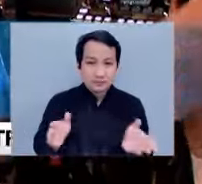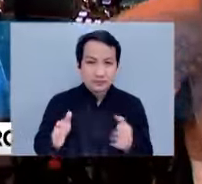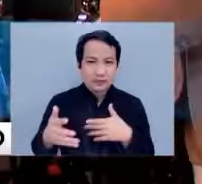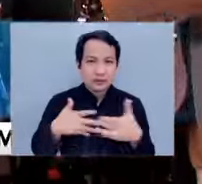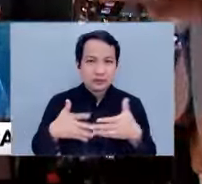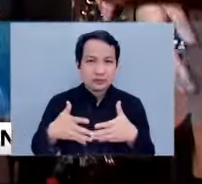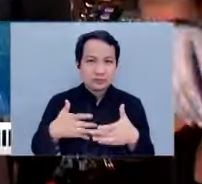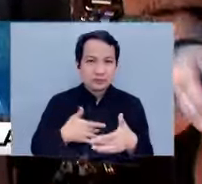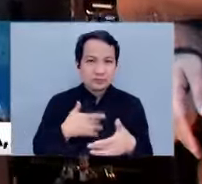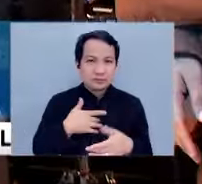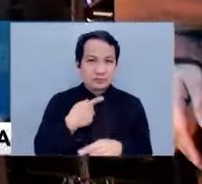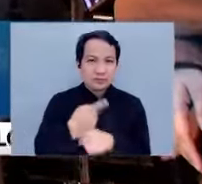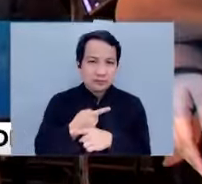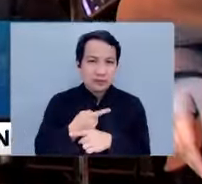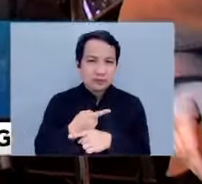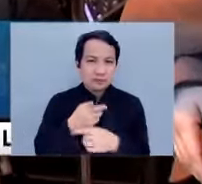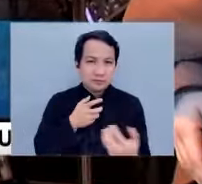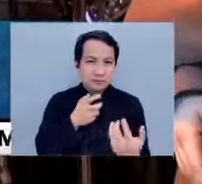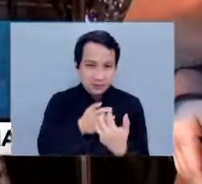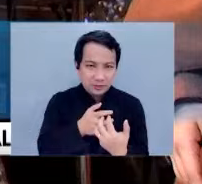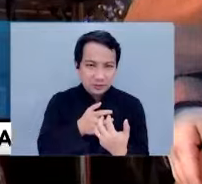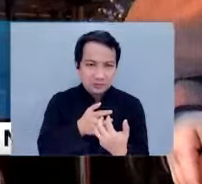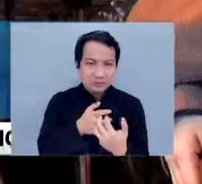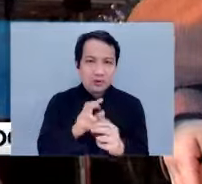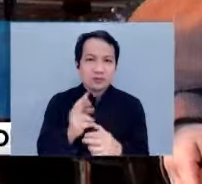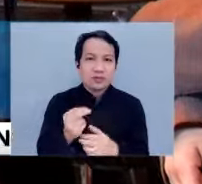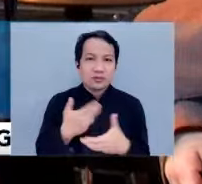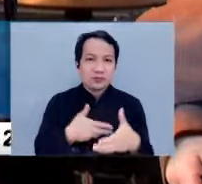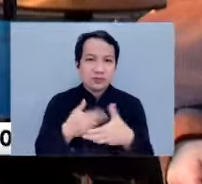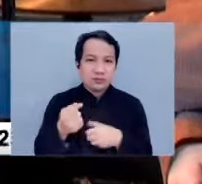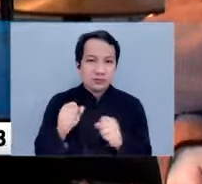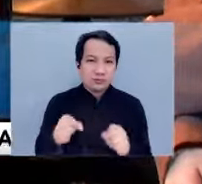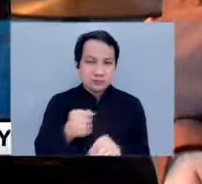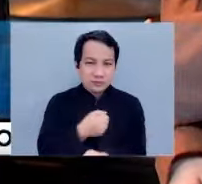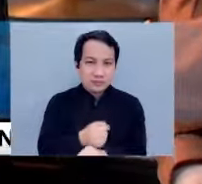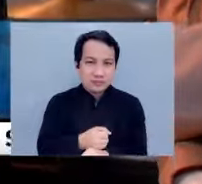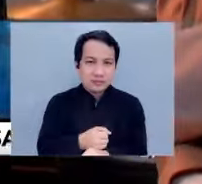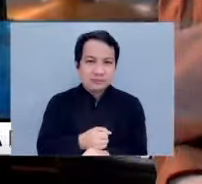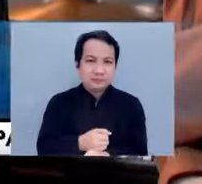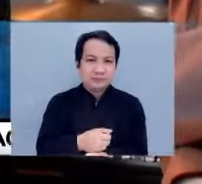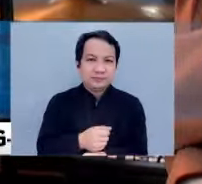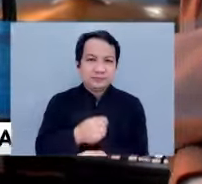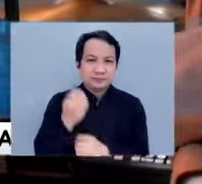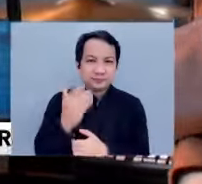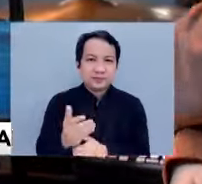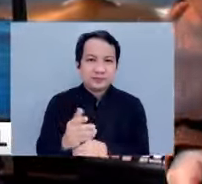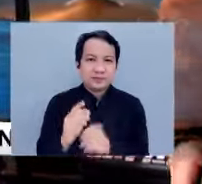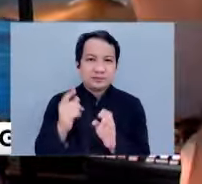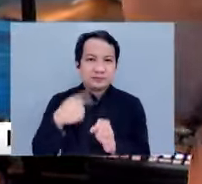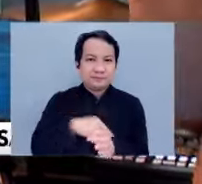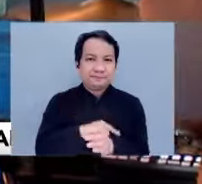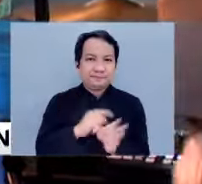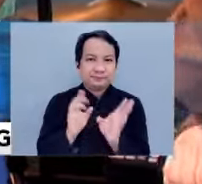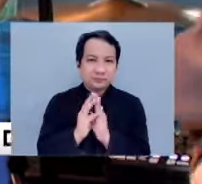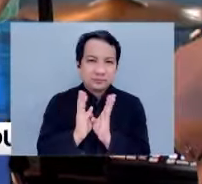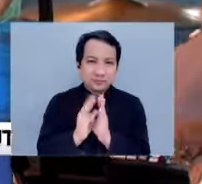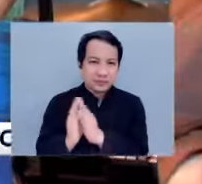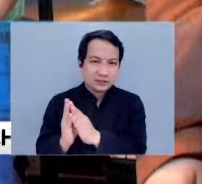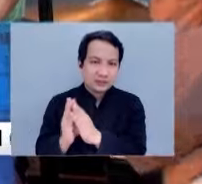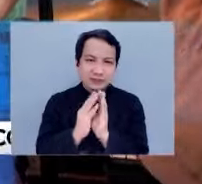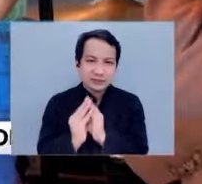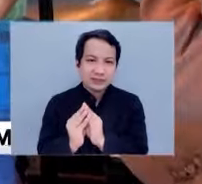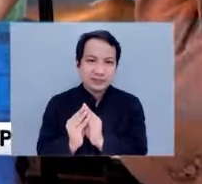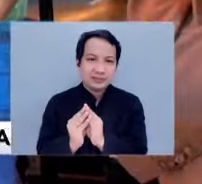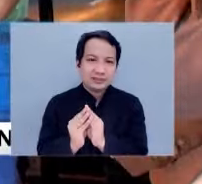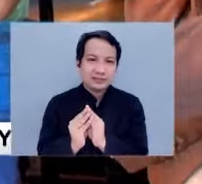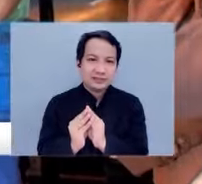right dun sa time na maglalabas kami ng song. Pero mahilig kasi kami mag-meeting. Pero may isa